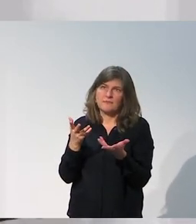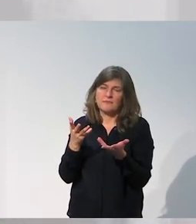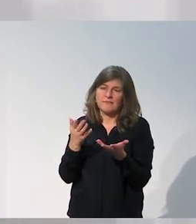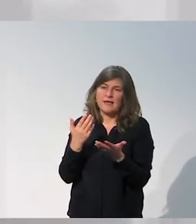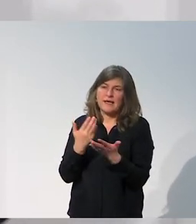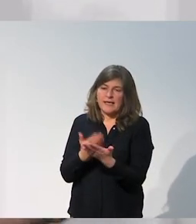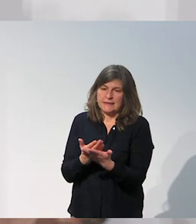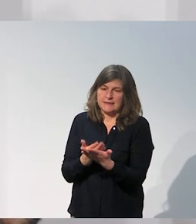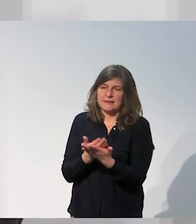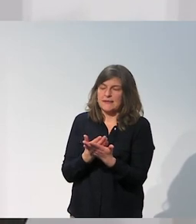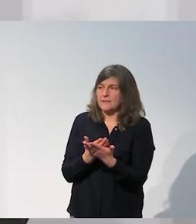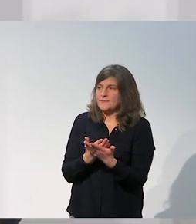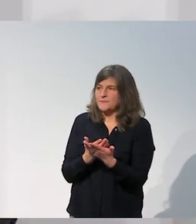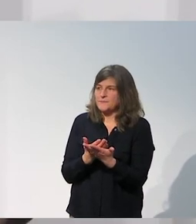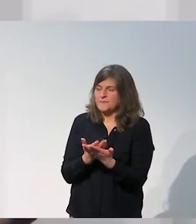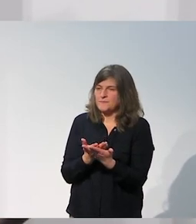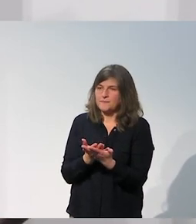des...